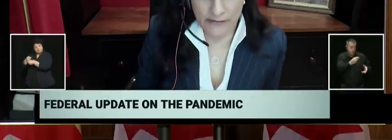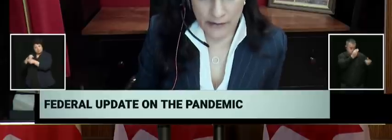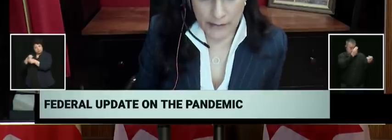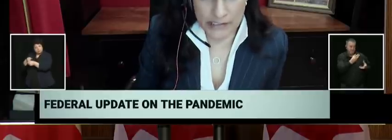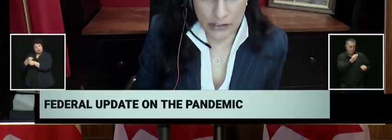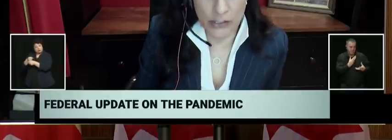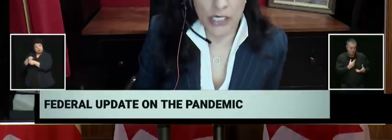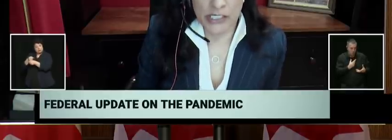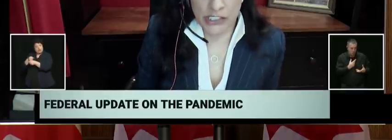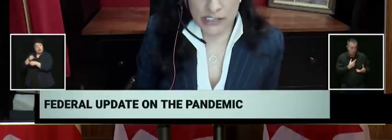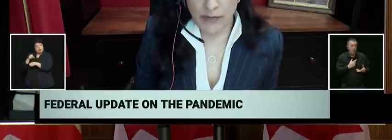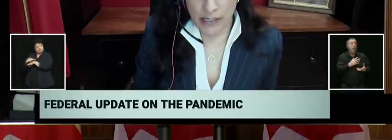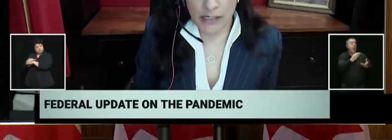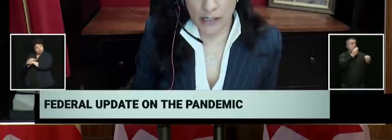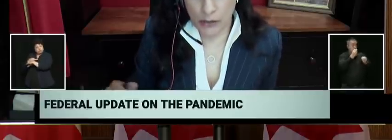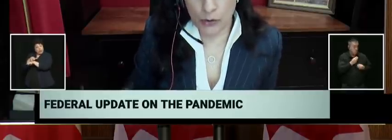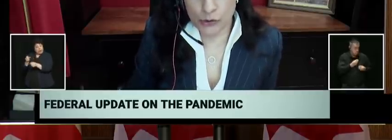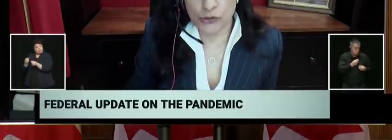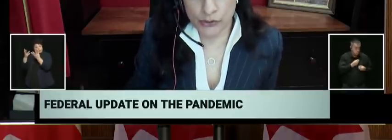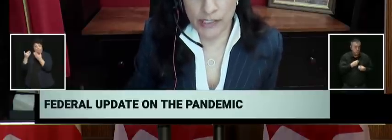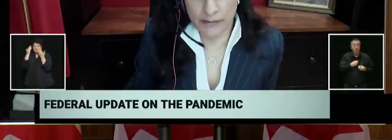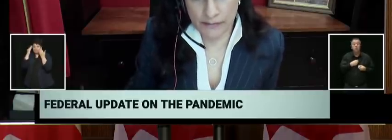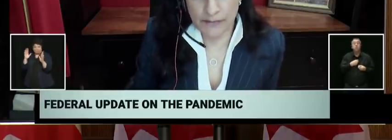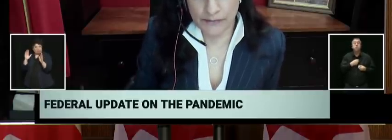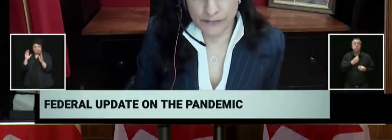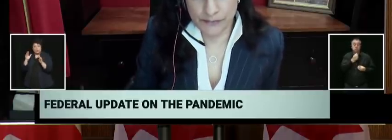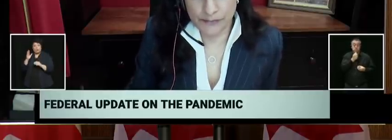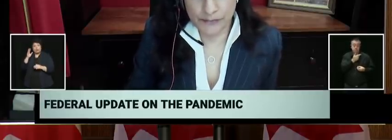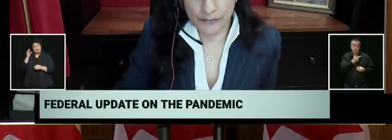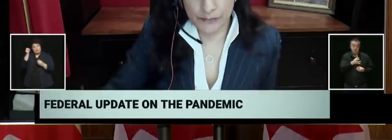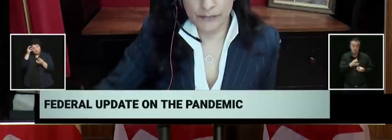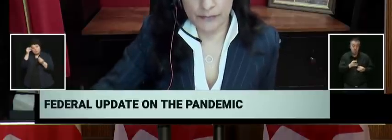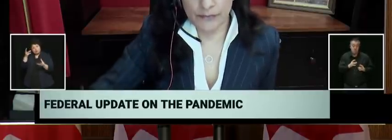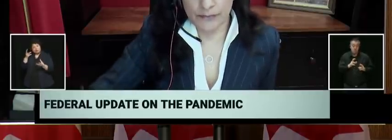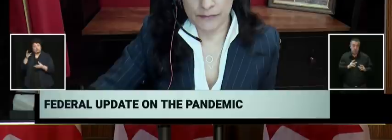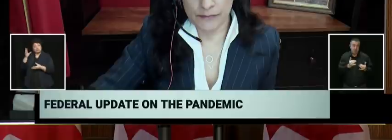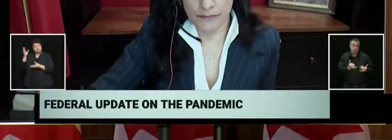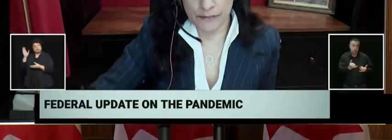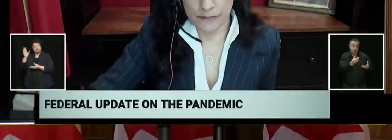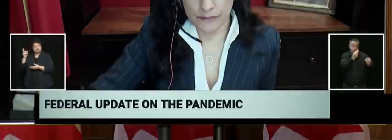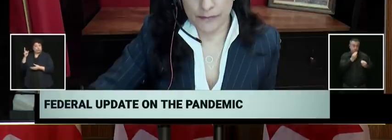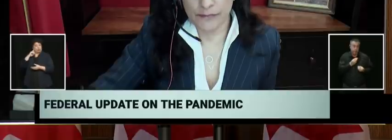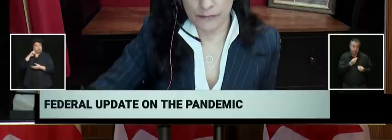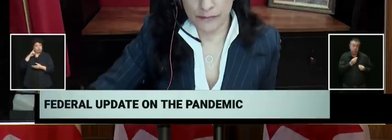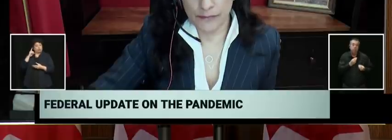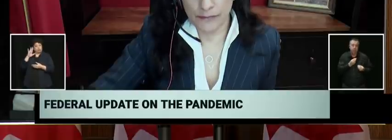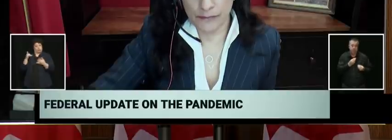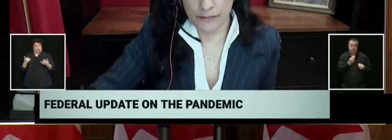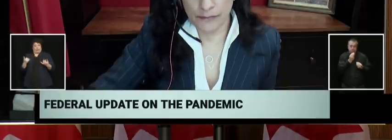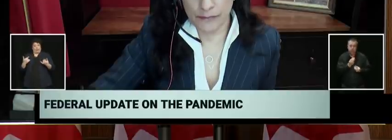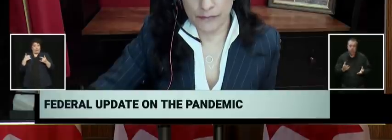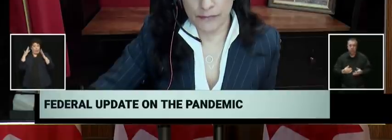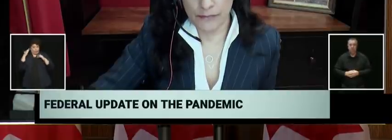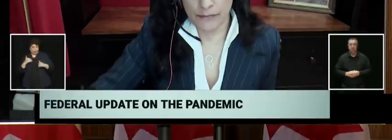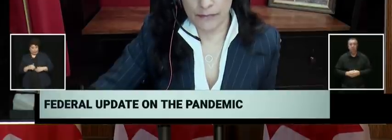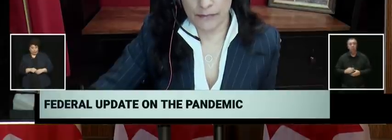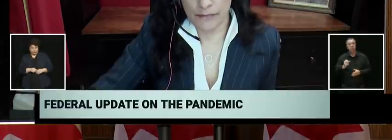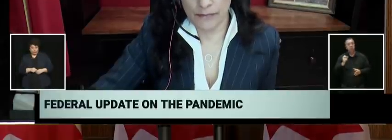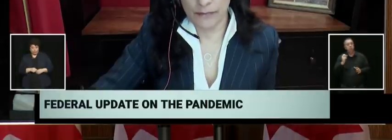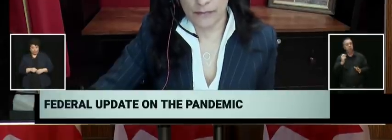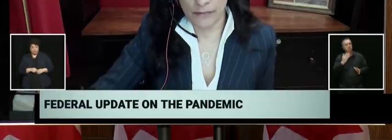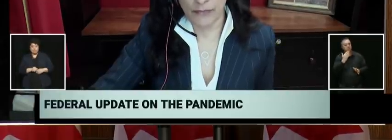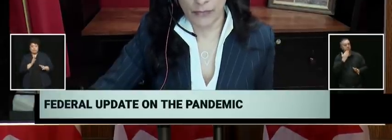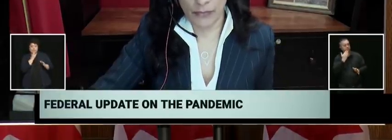cette information, j'espère, aujourd'hui. D'accord, merci. Et mon autre question est pour vous, Dr. Njoo.